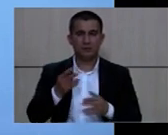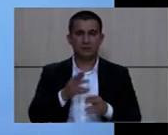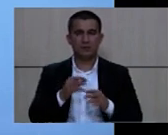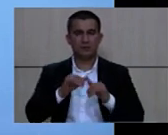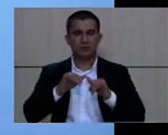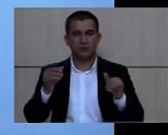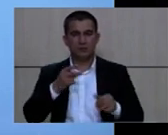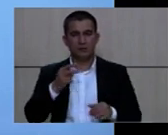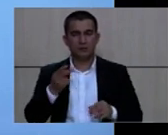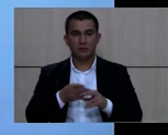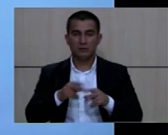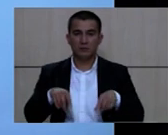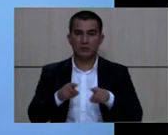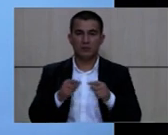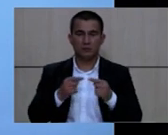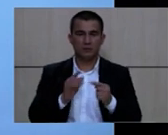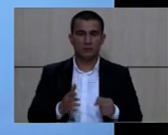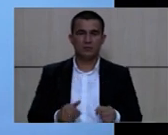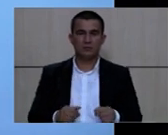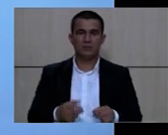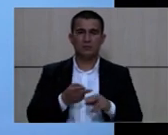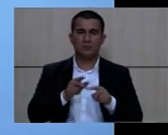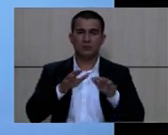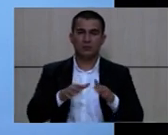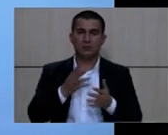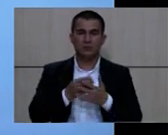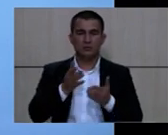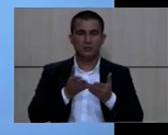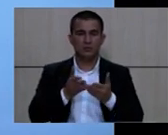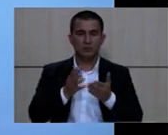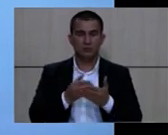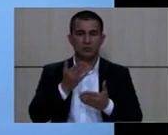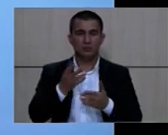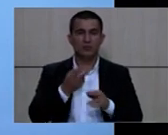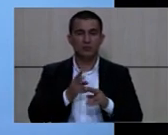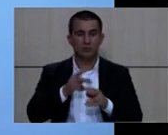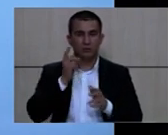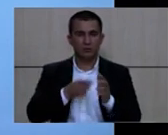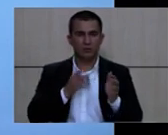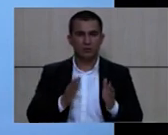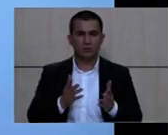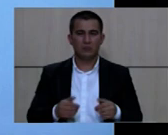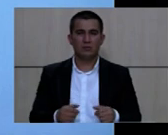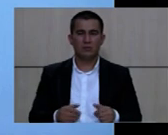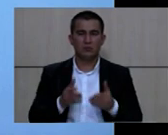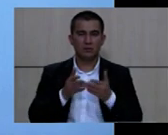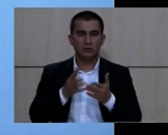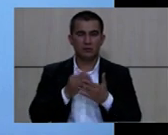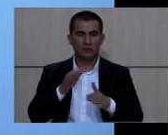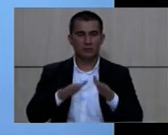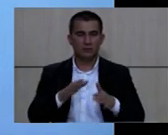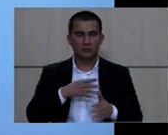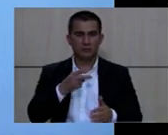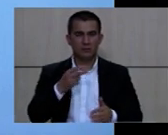V qayiq shtrihga teng bo'ladi. Demak, bu yerda biz qayiqning massasini hisoblay olamiz. Qayiqning massasi